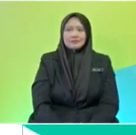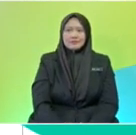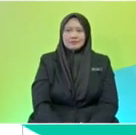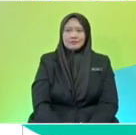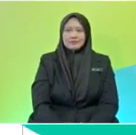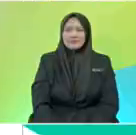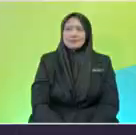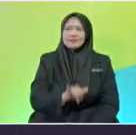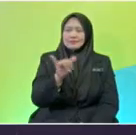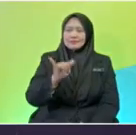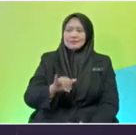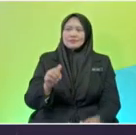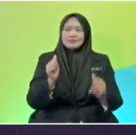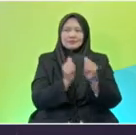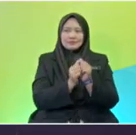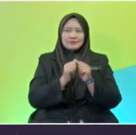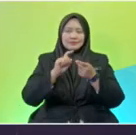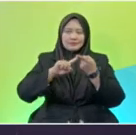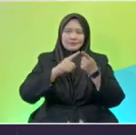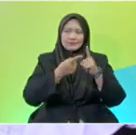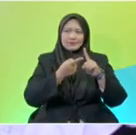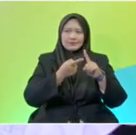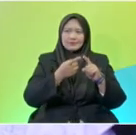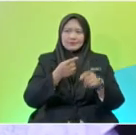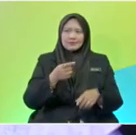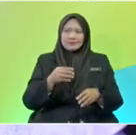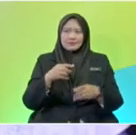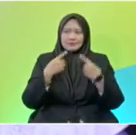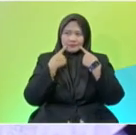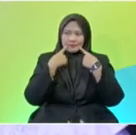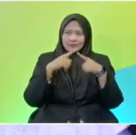jawaban Kak Mira juga tanya Adik Jannah